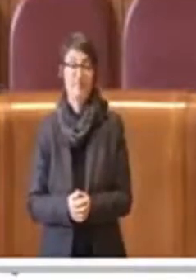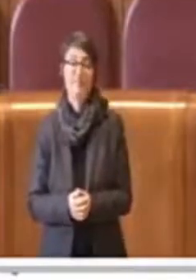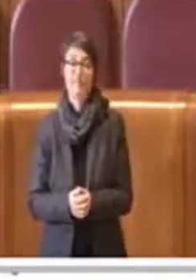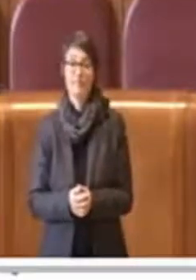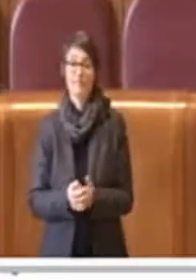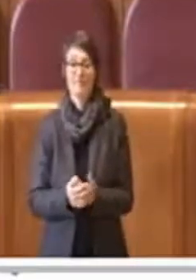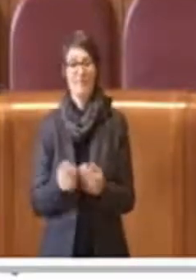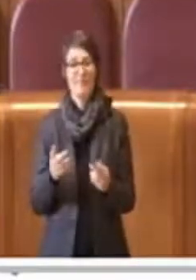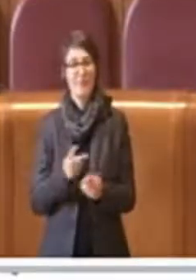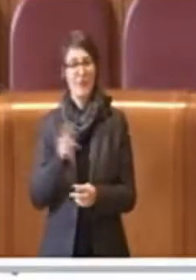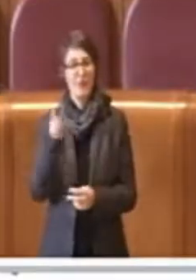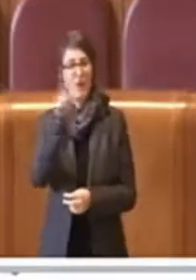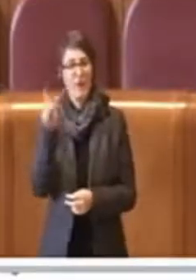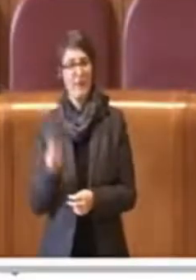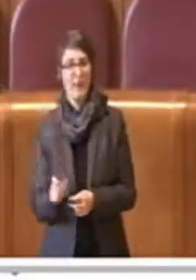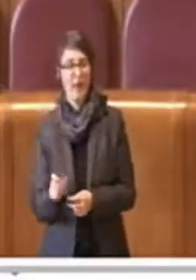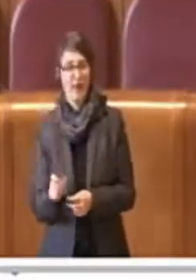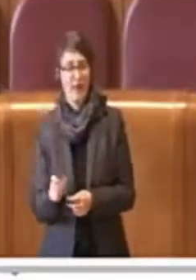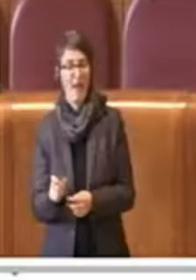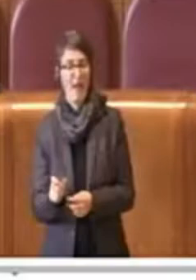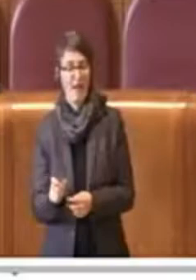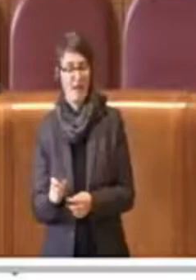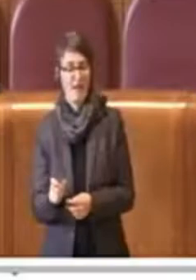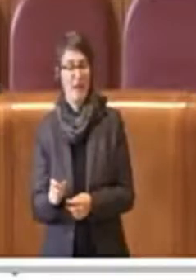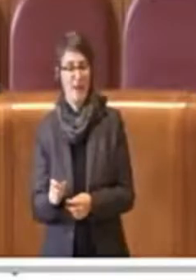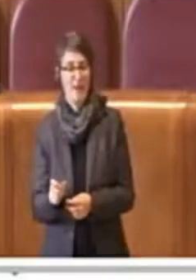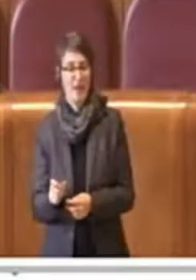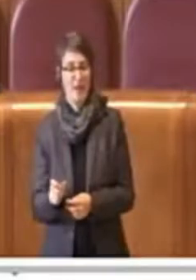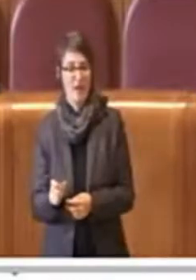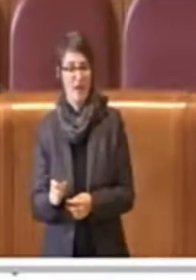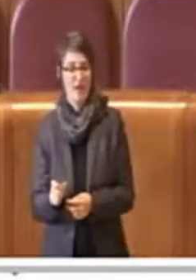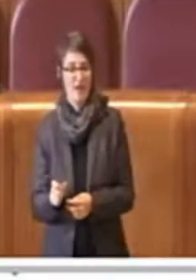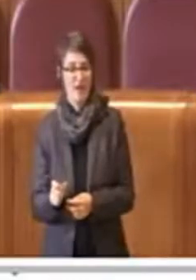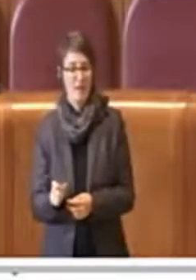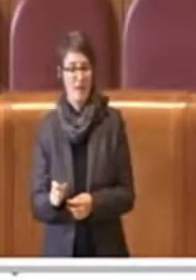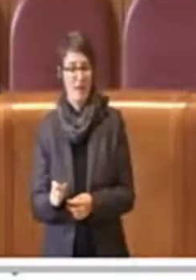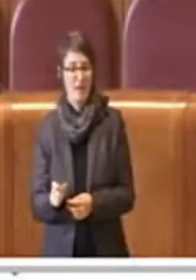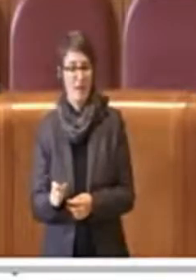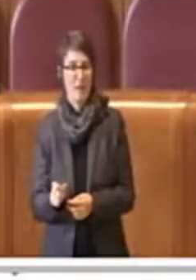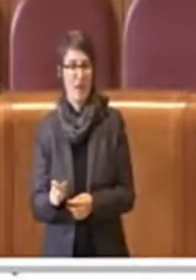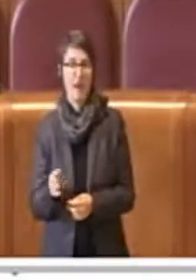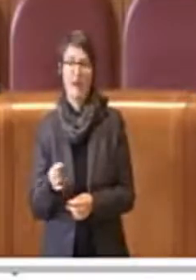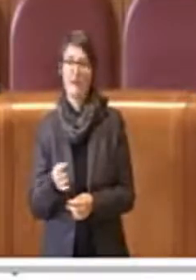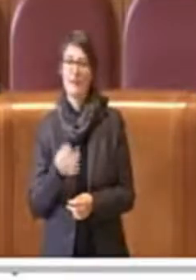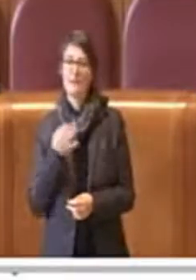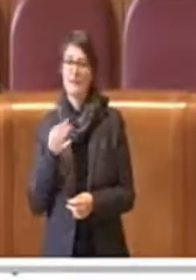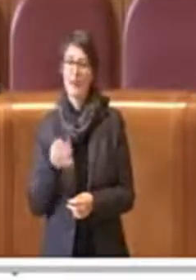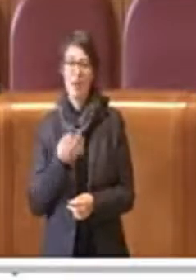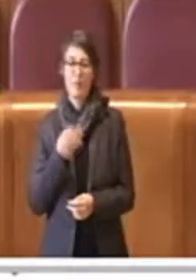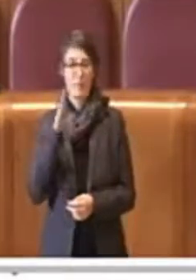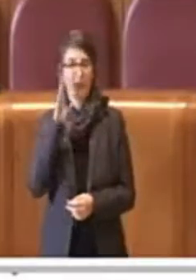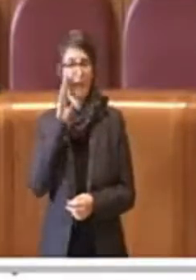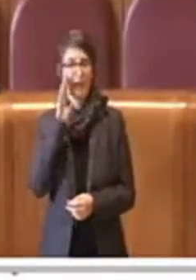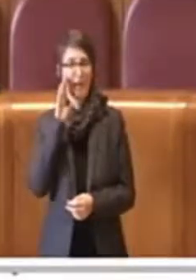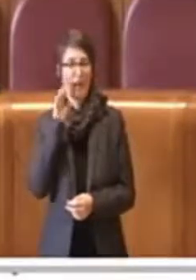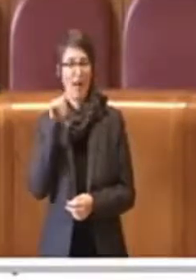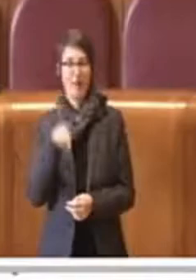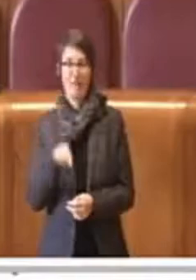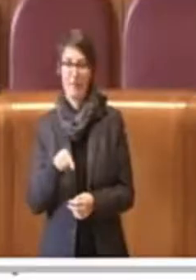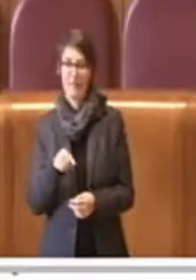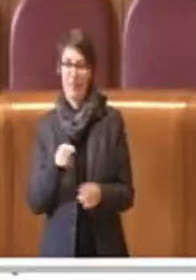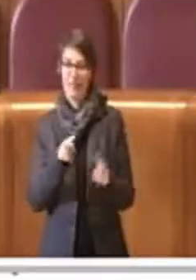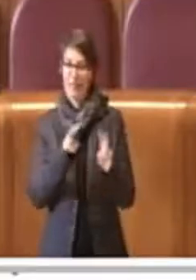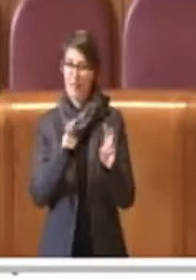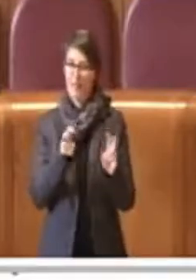quale l'Italia, diciamo, è stata sempre molto particolarmente attenta, attenta